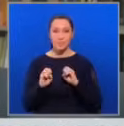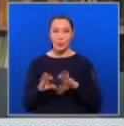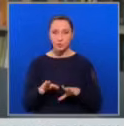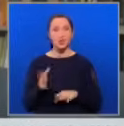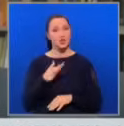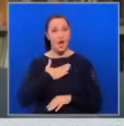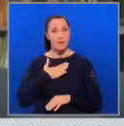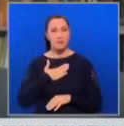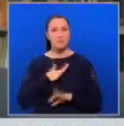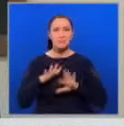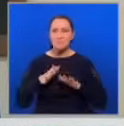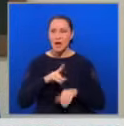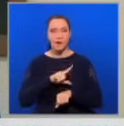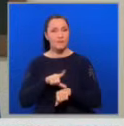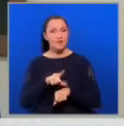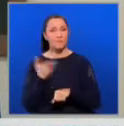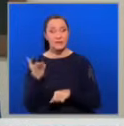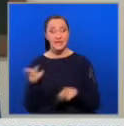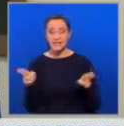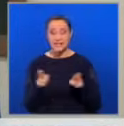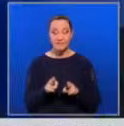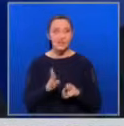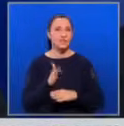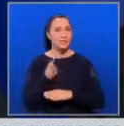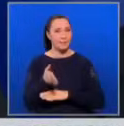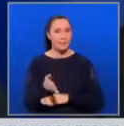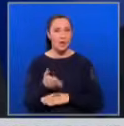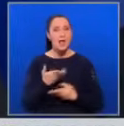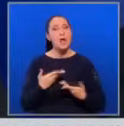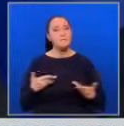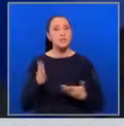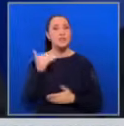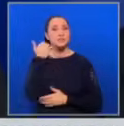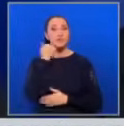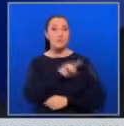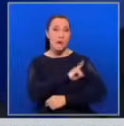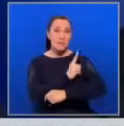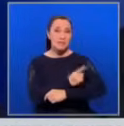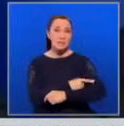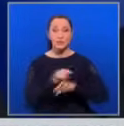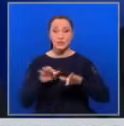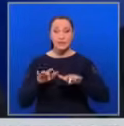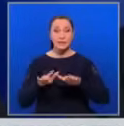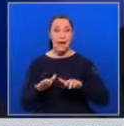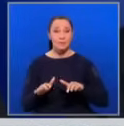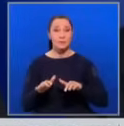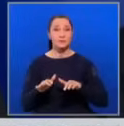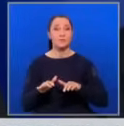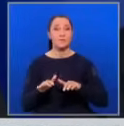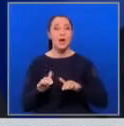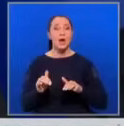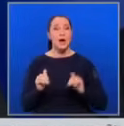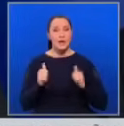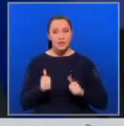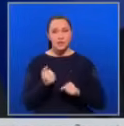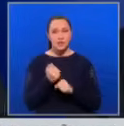и ще имат някакво време тези дефицити да ги преодоляват ние ще използваме максимално дигиталната раница ще я разработваме през